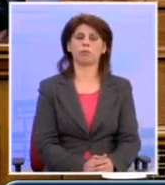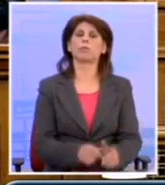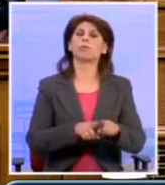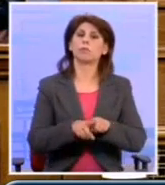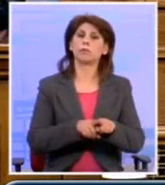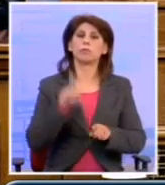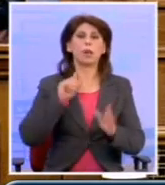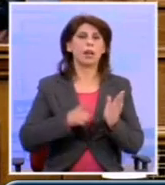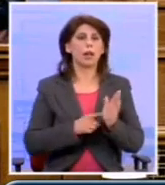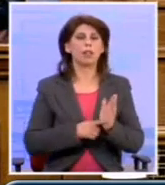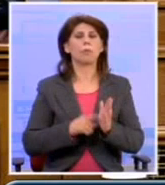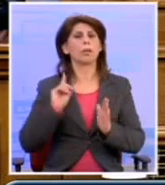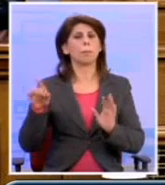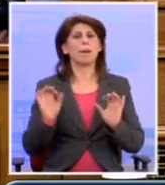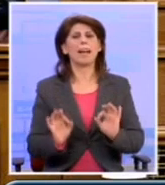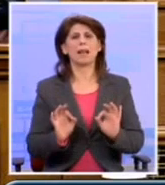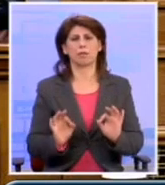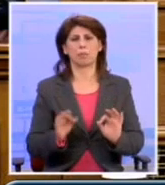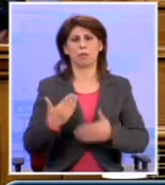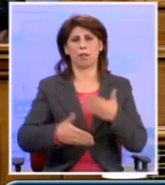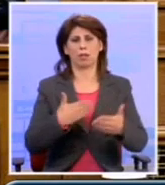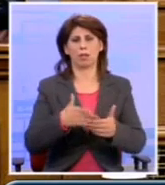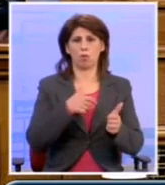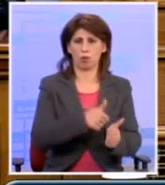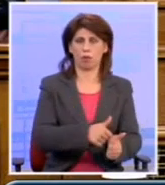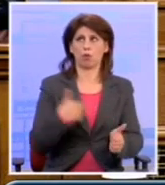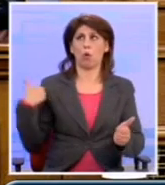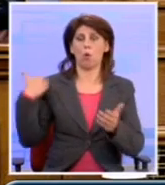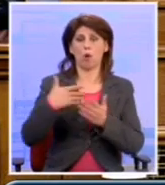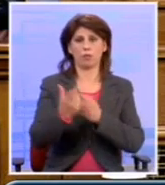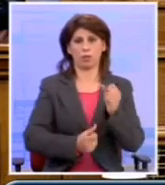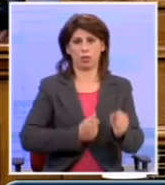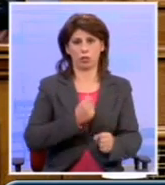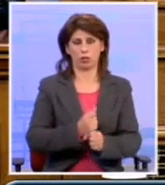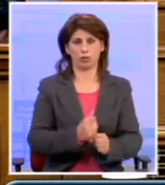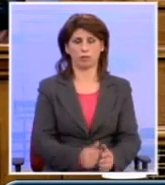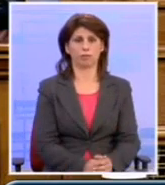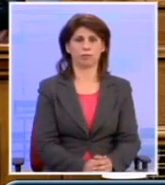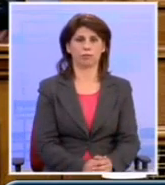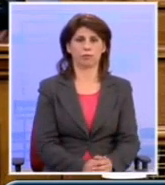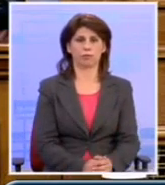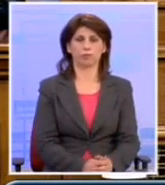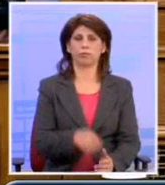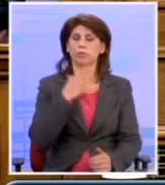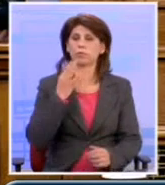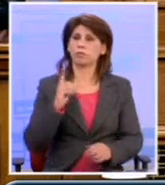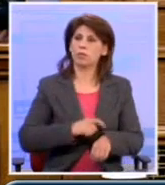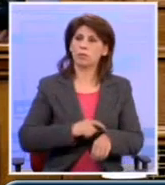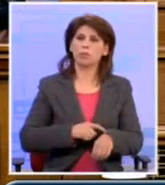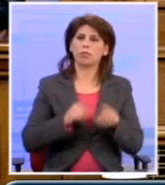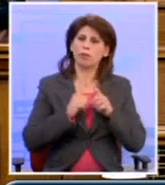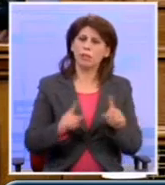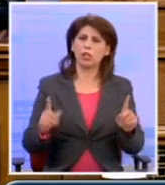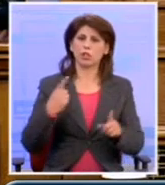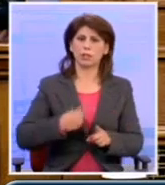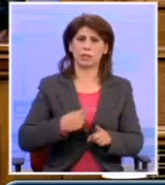την παράνομη και παράτυπη διαδικασία που ακολουθήθηκε όλα αυτά τα χρόνια. Αλλά είναι μια στιγμή που η ιδιαιτερότητα